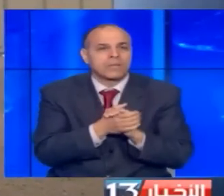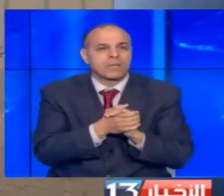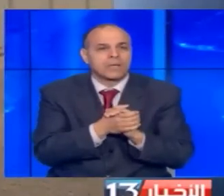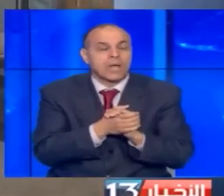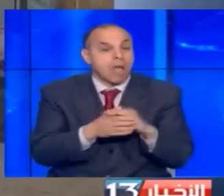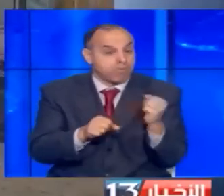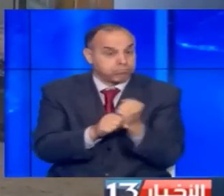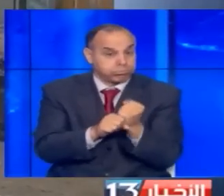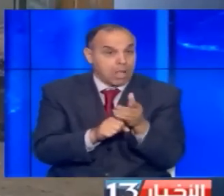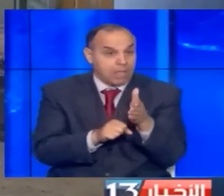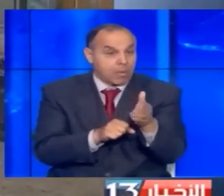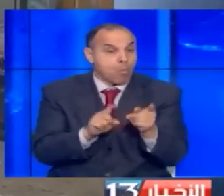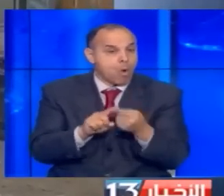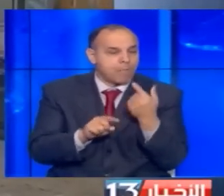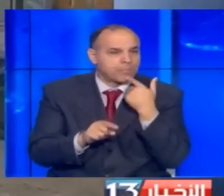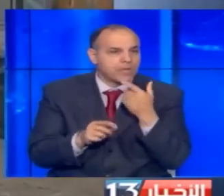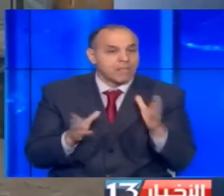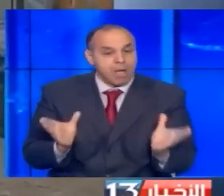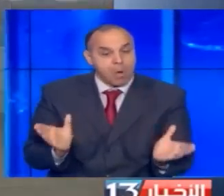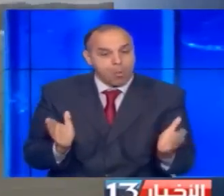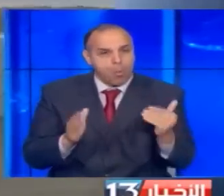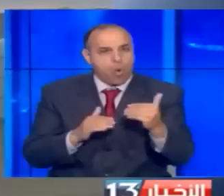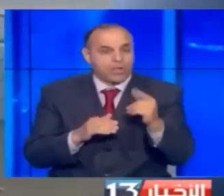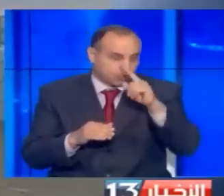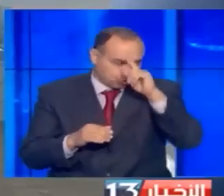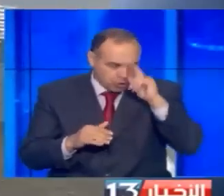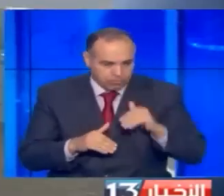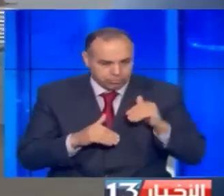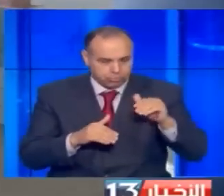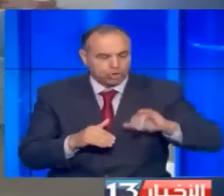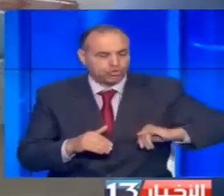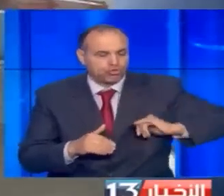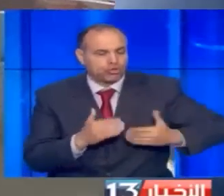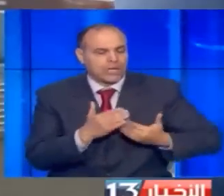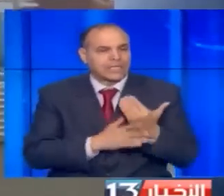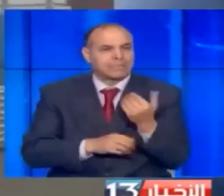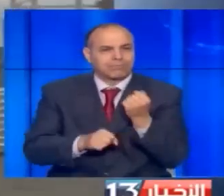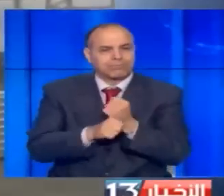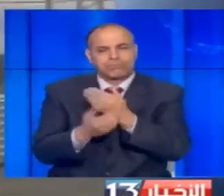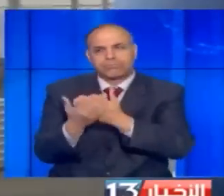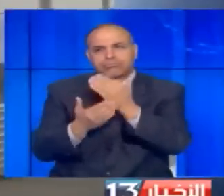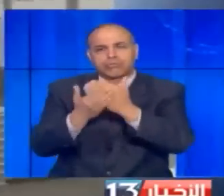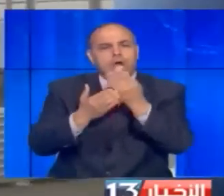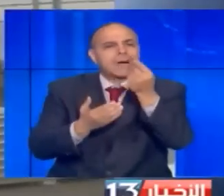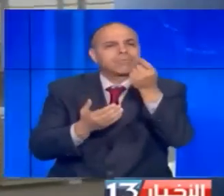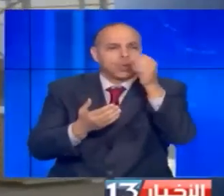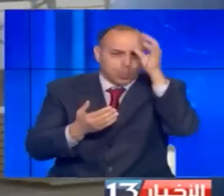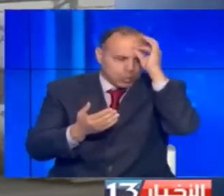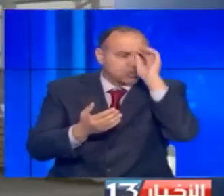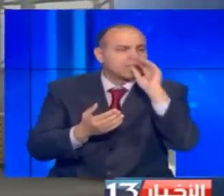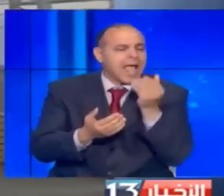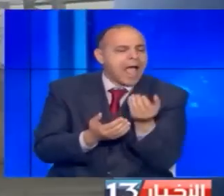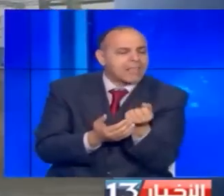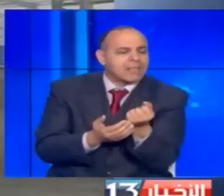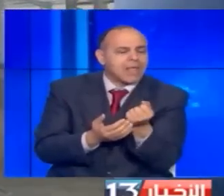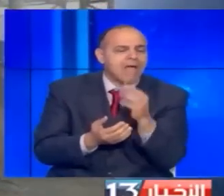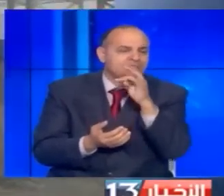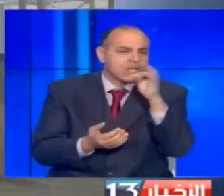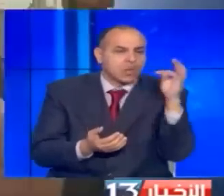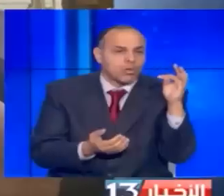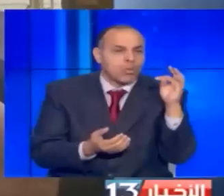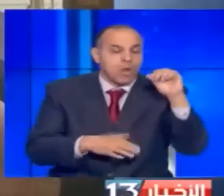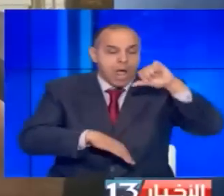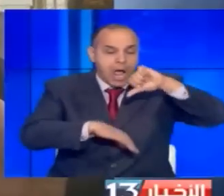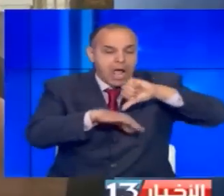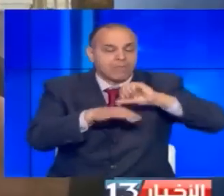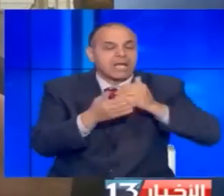الاستثمار في القطاع هذا. هذه وحدة من الوحدات إن شاء الله الجيل الجديد نتاع الوحدات نتاع الجبس في الجمهورية التونسية. في تطاوين باش تولي العاصمة